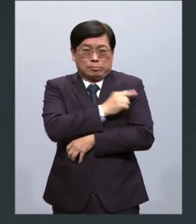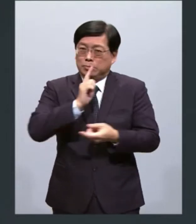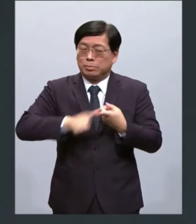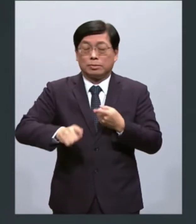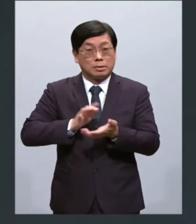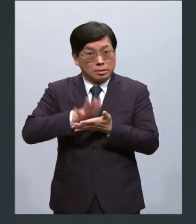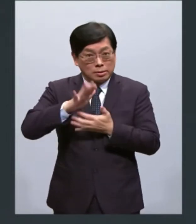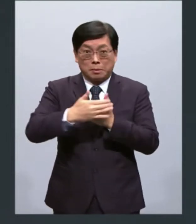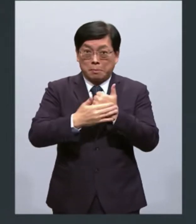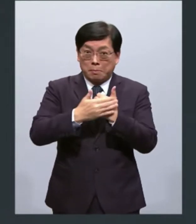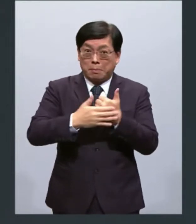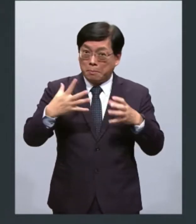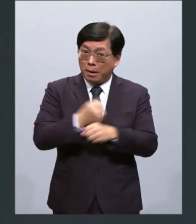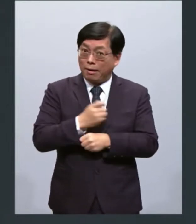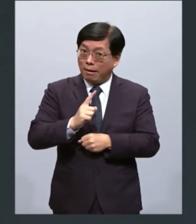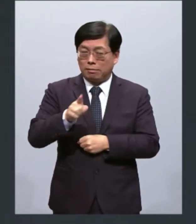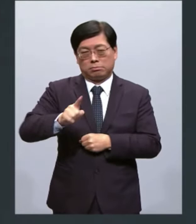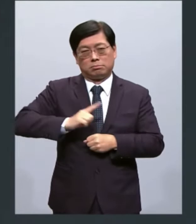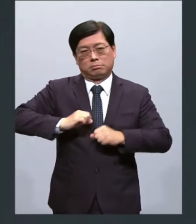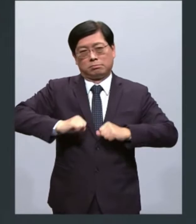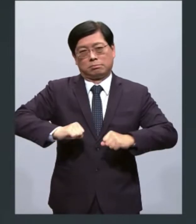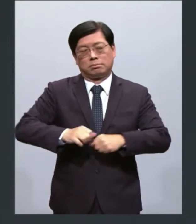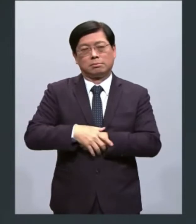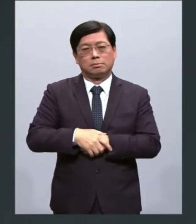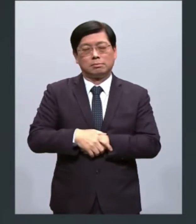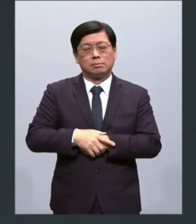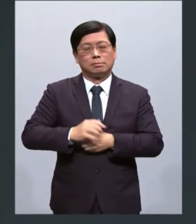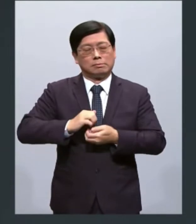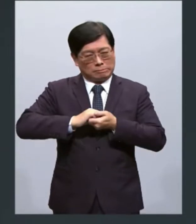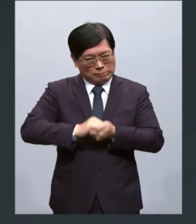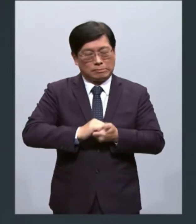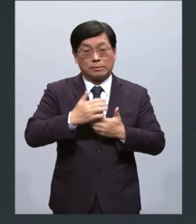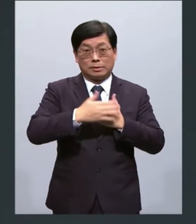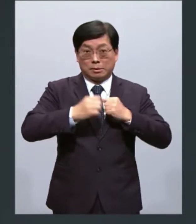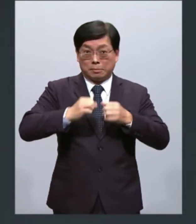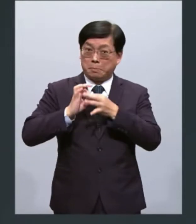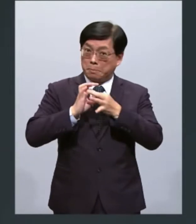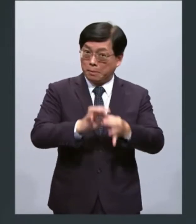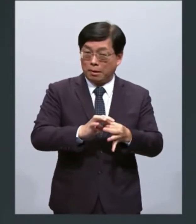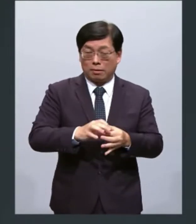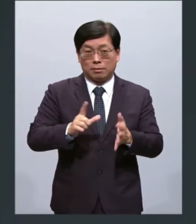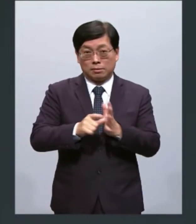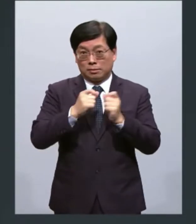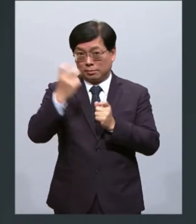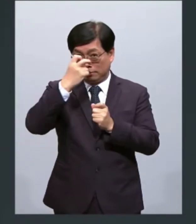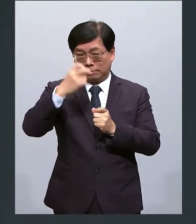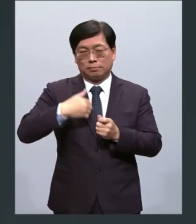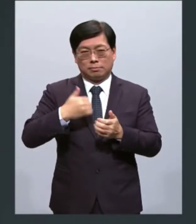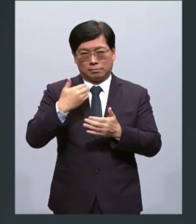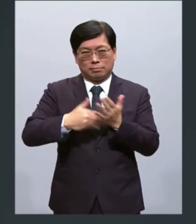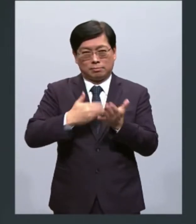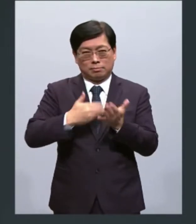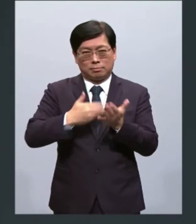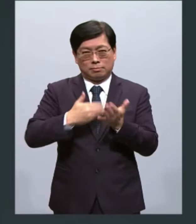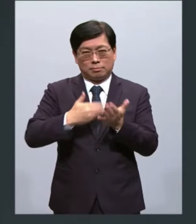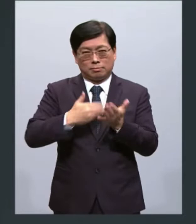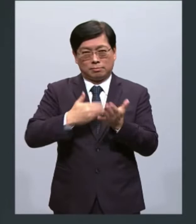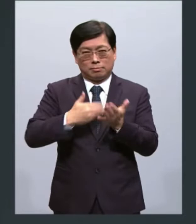去保障的是国民的健康。所以我们要健保有序， 长照健全，劳保正